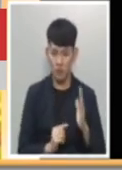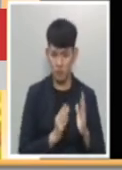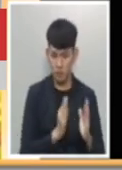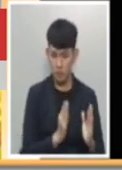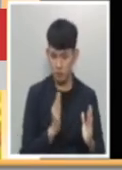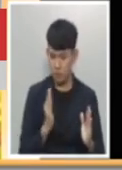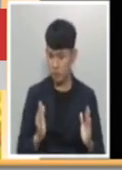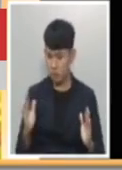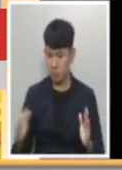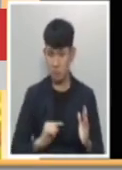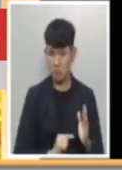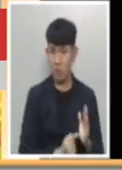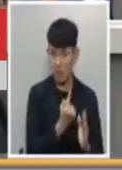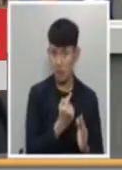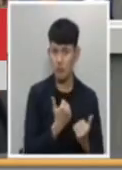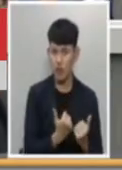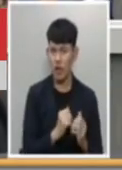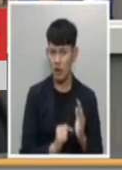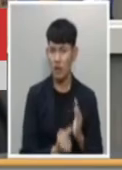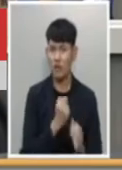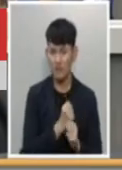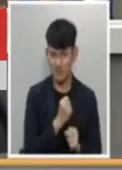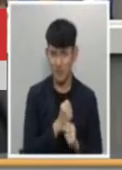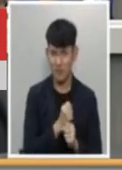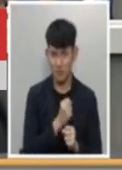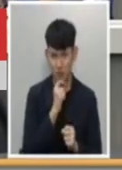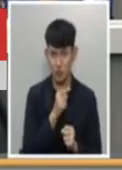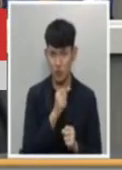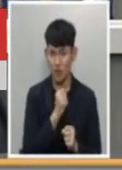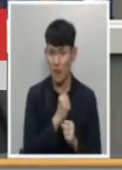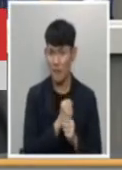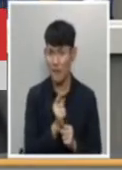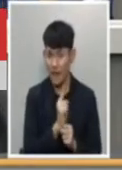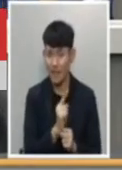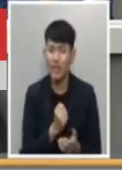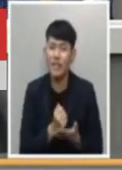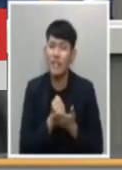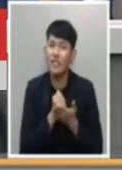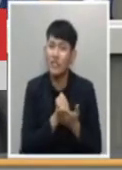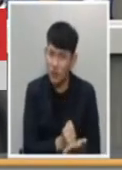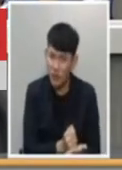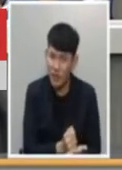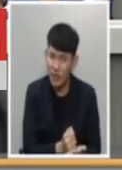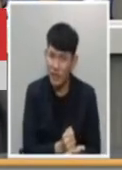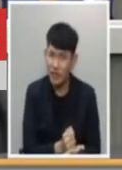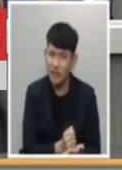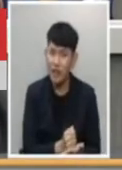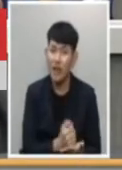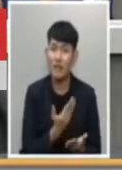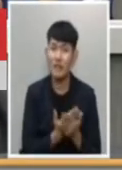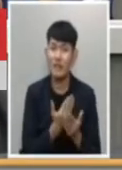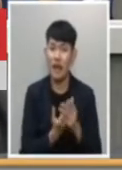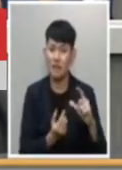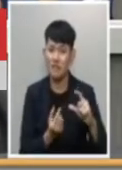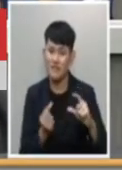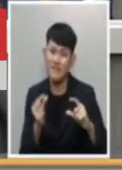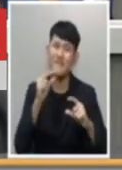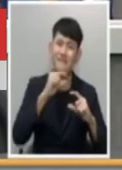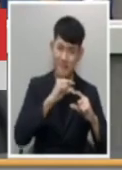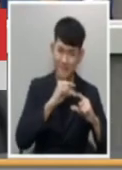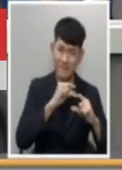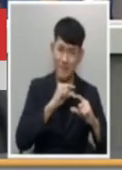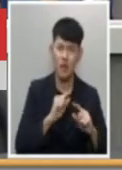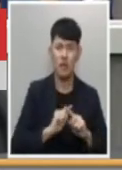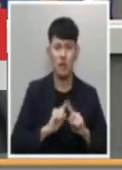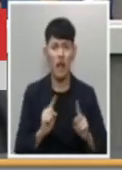วันนี้ต้นน้ำท่านทำแล้วครับท่านนายกทำแล้วนะครับก็คือช่วยส่วนต่างของราคาซึ่งท่านบอกว่าท